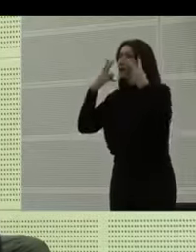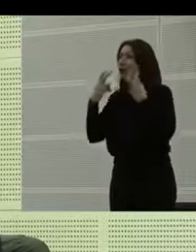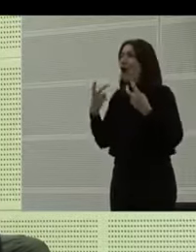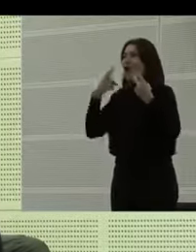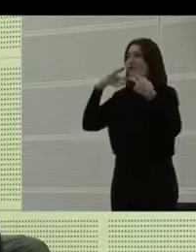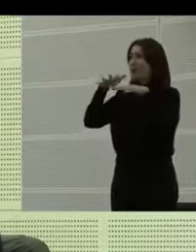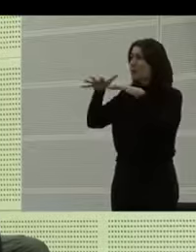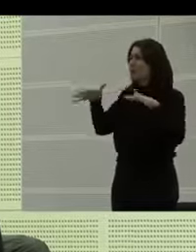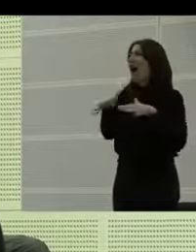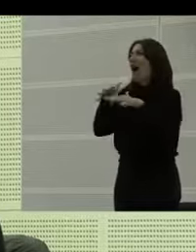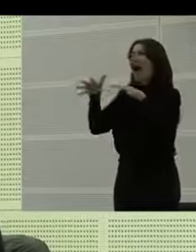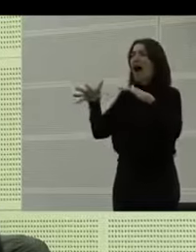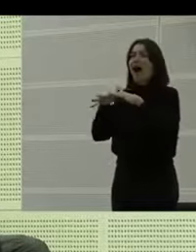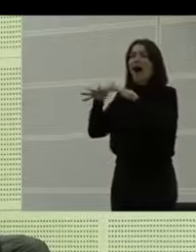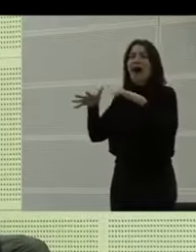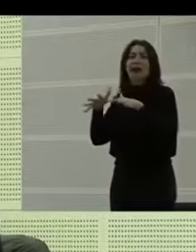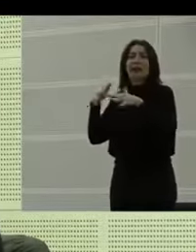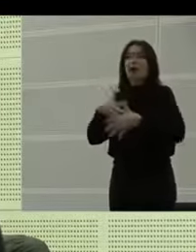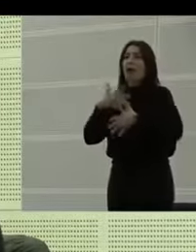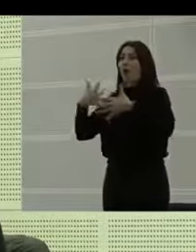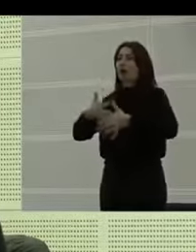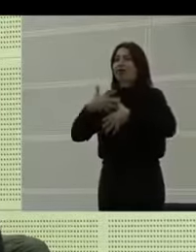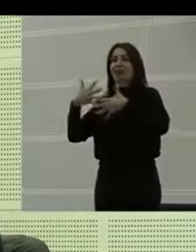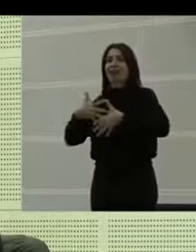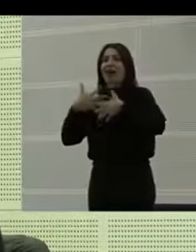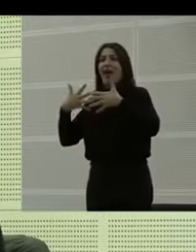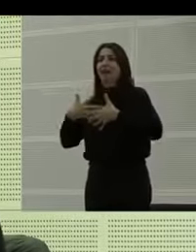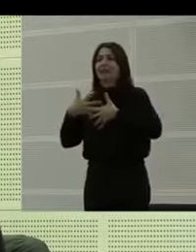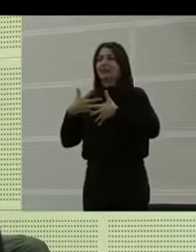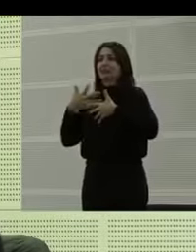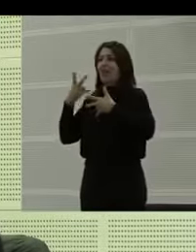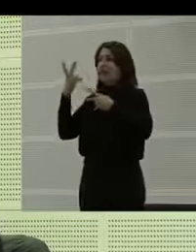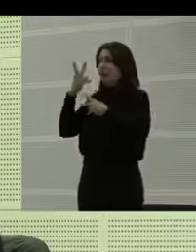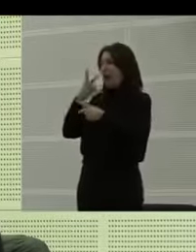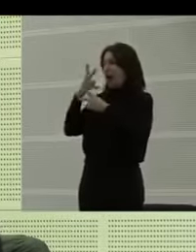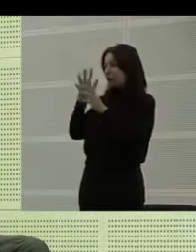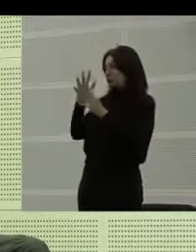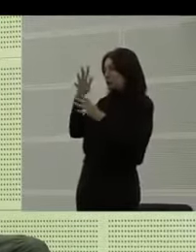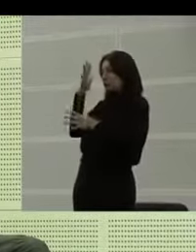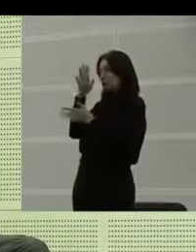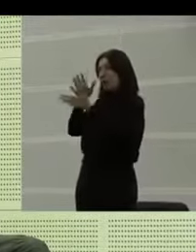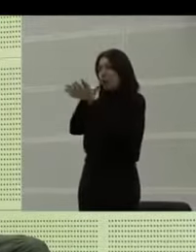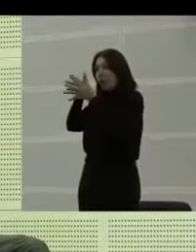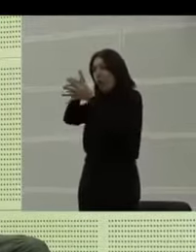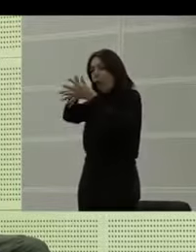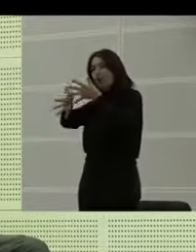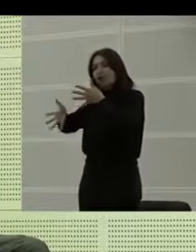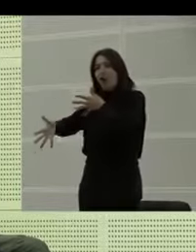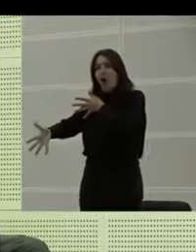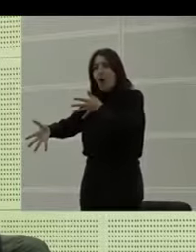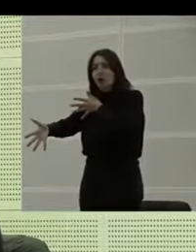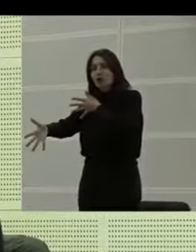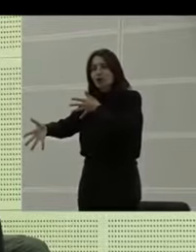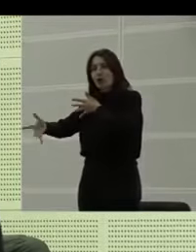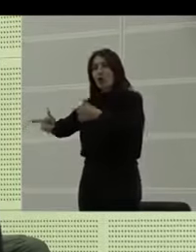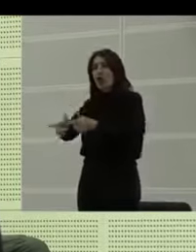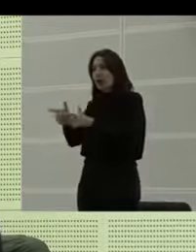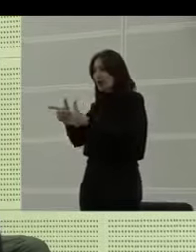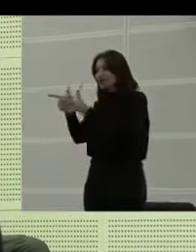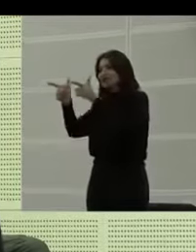abitavano, un mare fatto di cristallo purissimo, così profondo che un'anfora non potrebbe mai